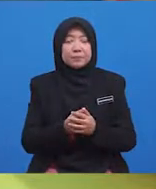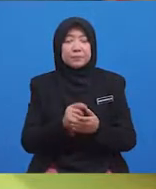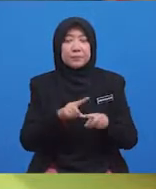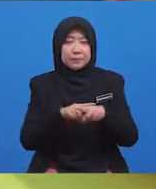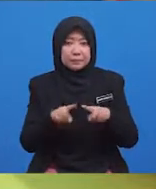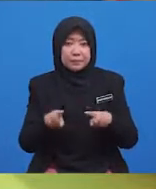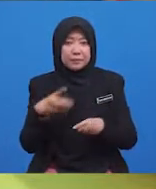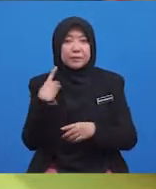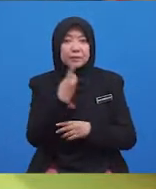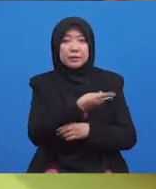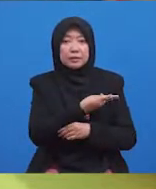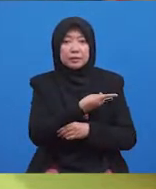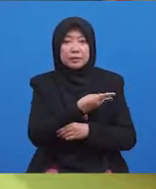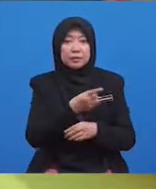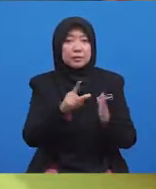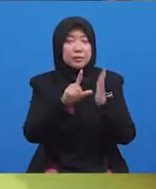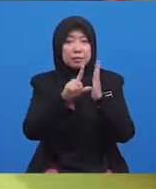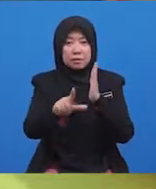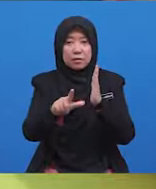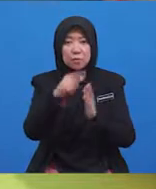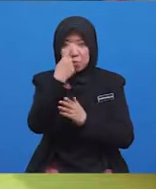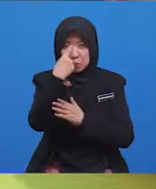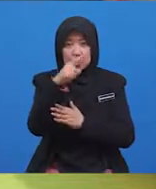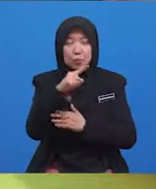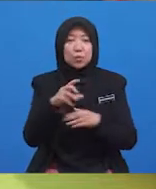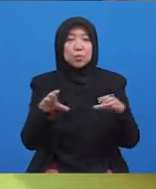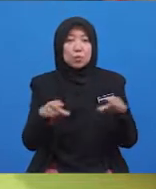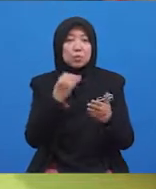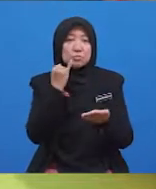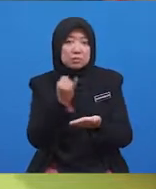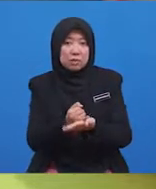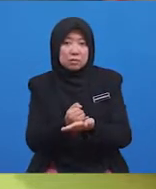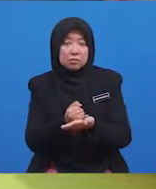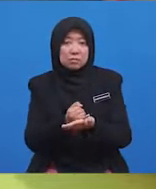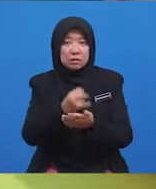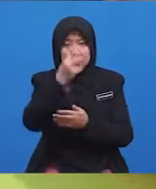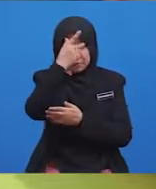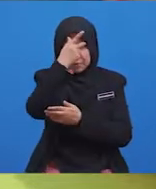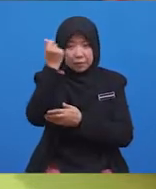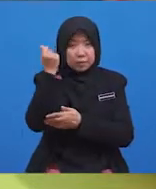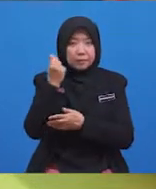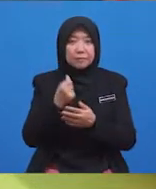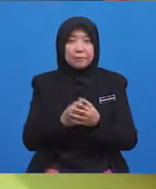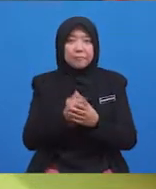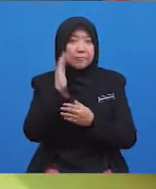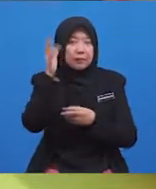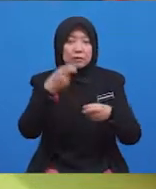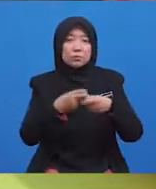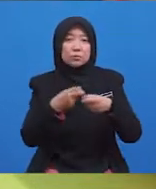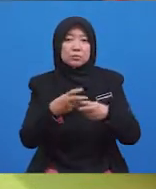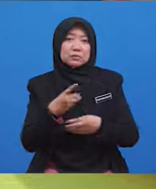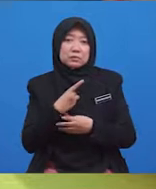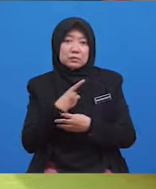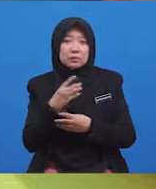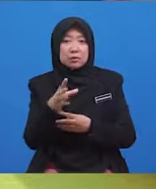juga dilarang sama sekali untuk melakukan perbuatan jahat kerana akan menyusahkan diri sendiri